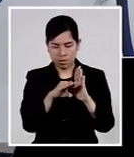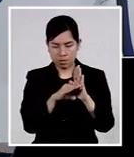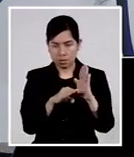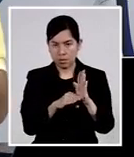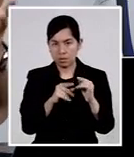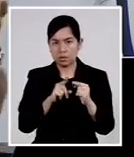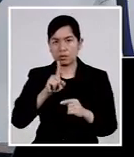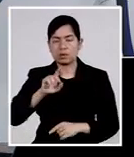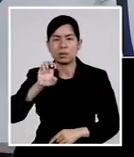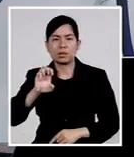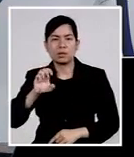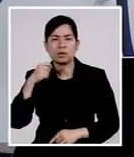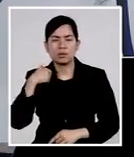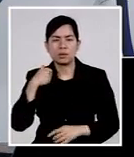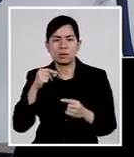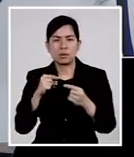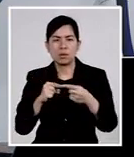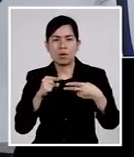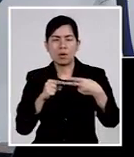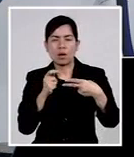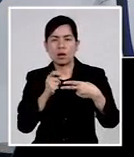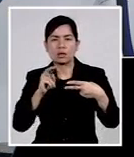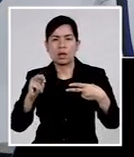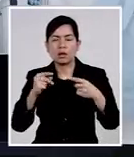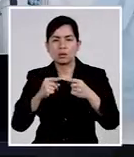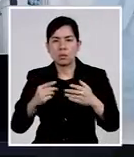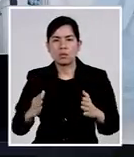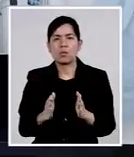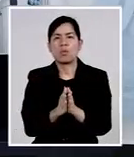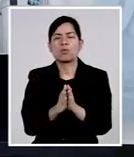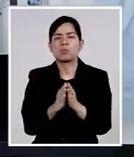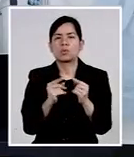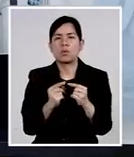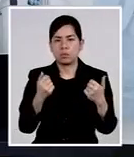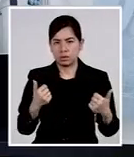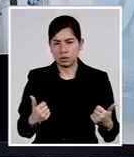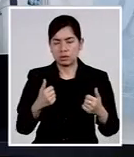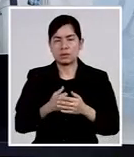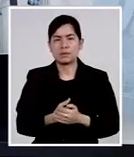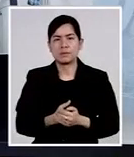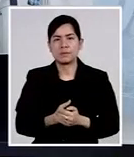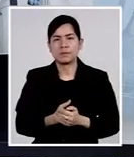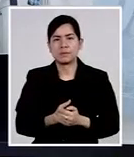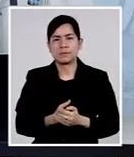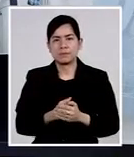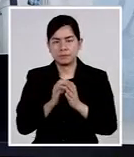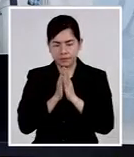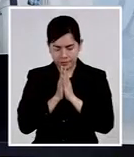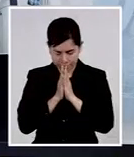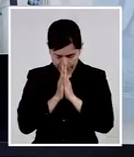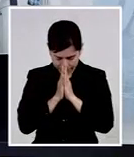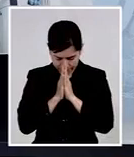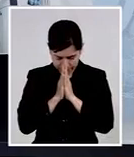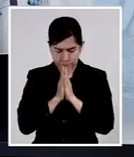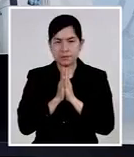และก็อนาล็อกจับมารวมกันได้ยังไงนะครับสำหรับตอนนี้เอาไว้แค่นี้ก่อนนะครับขอบคุณมากครับผมครับสวัสดีครับ